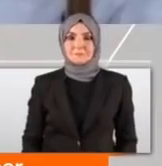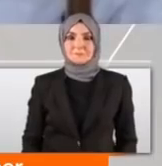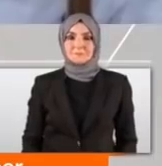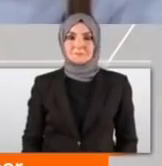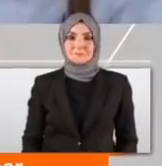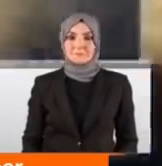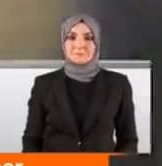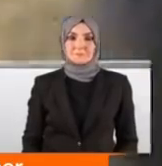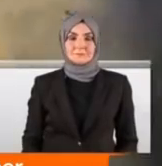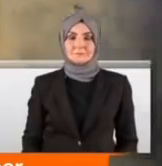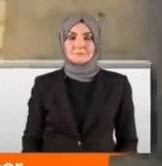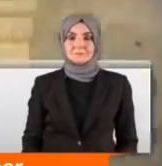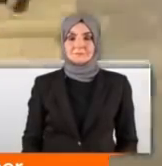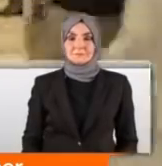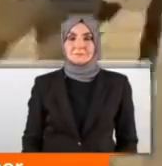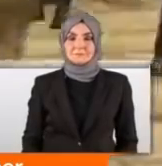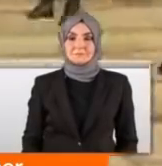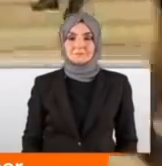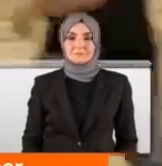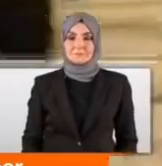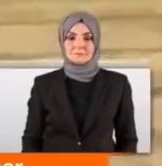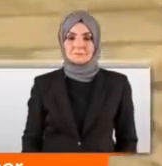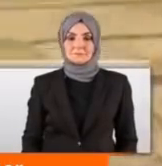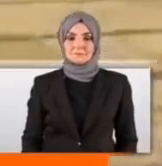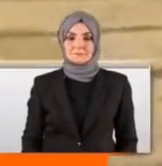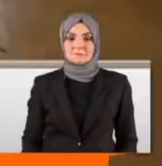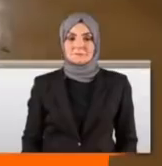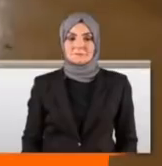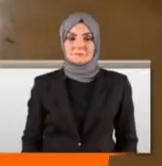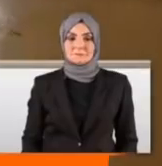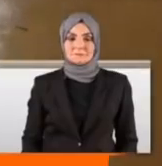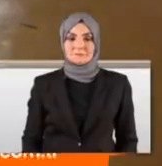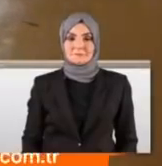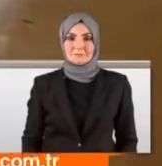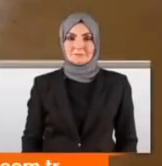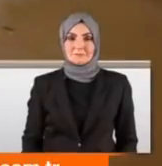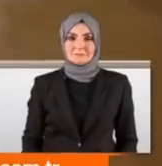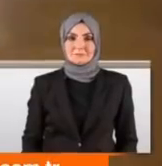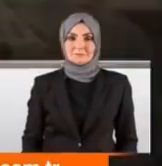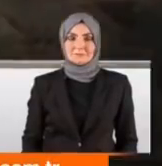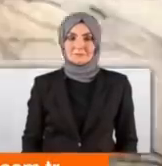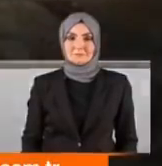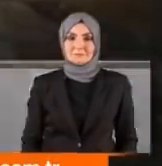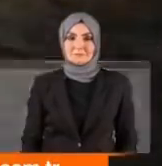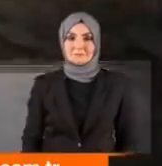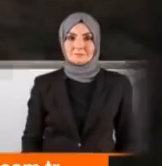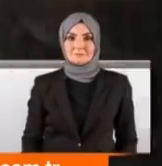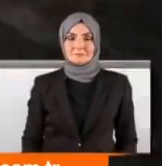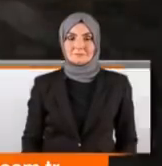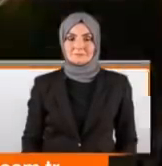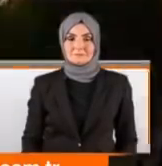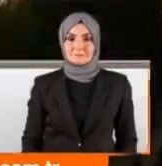şiddetle kınıyoruz israili kınıyoruz ve bunun yanlarına kalmayacağını da filmleri gerekiyor Burası